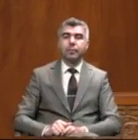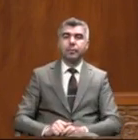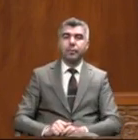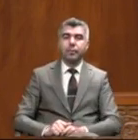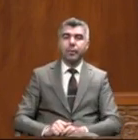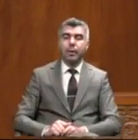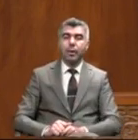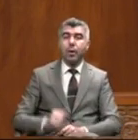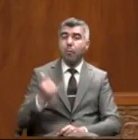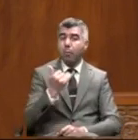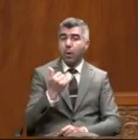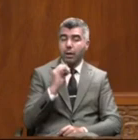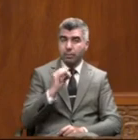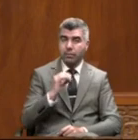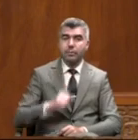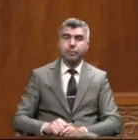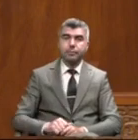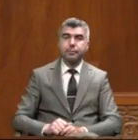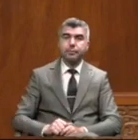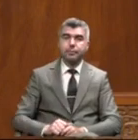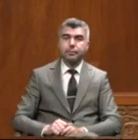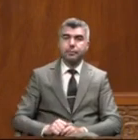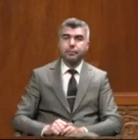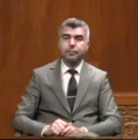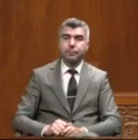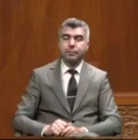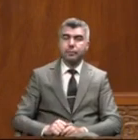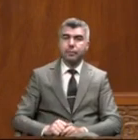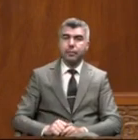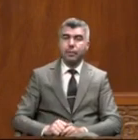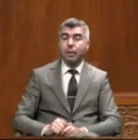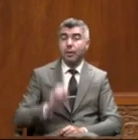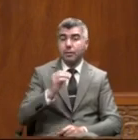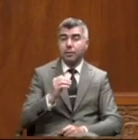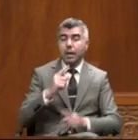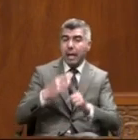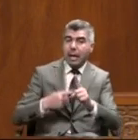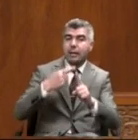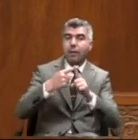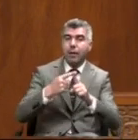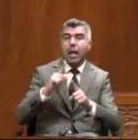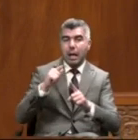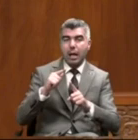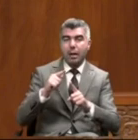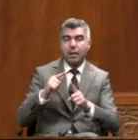وهو من شانه ان يتيح هوامش اضافيه